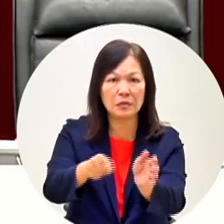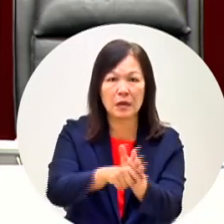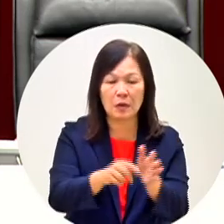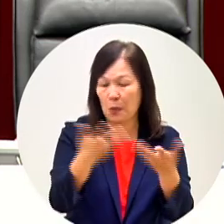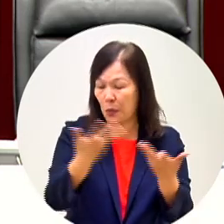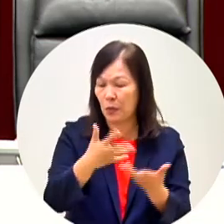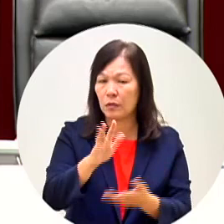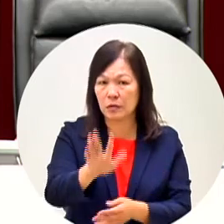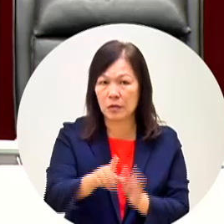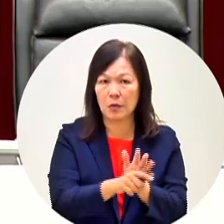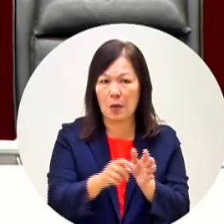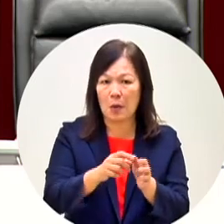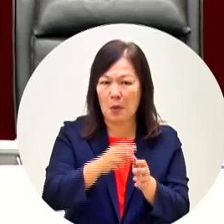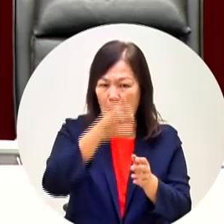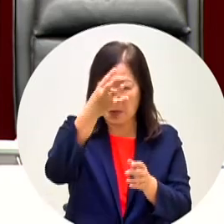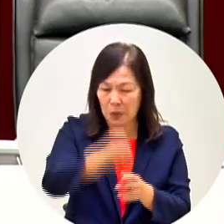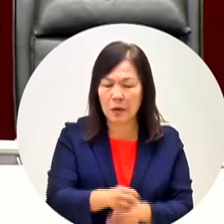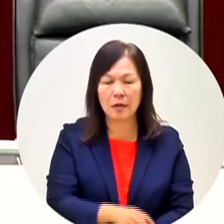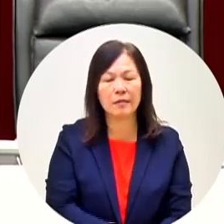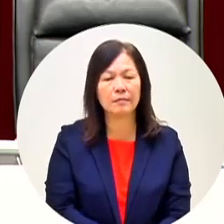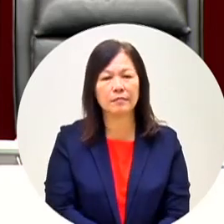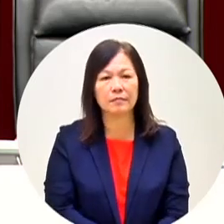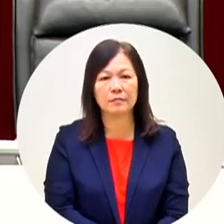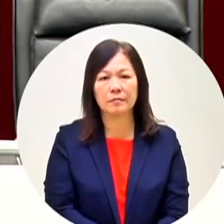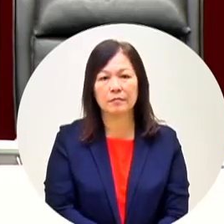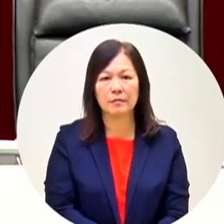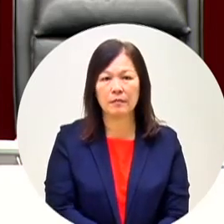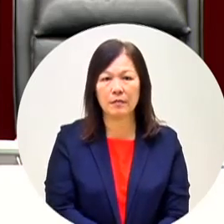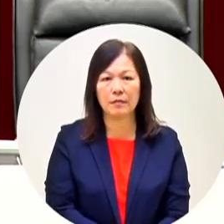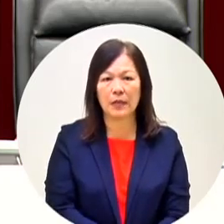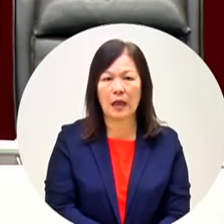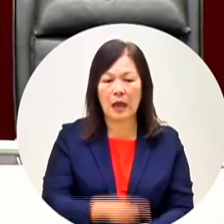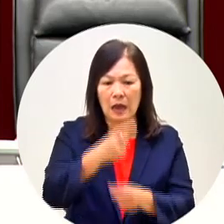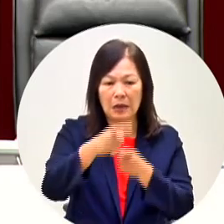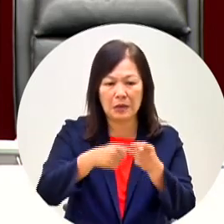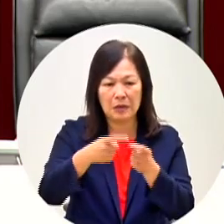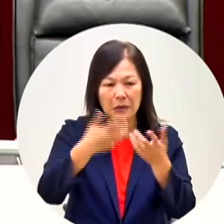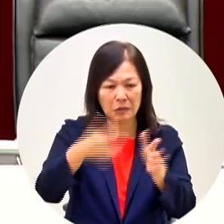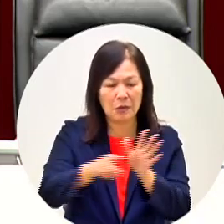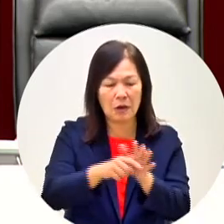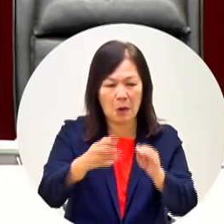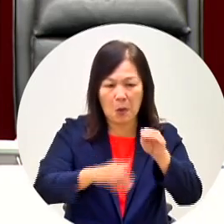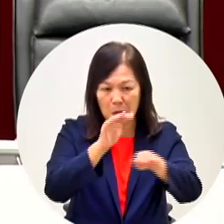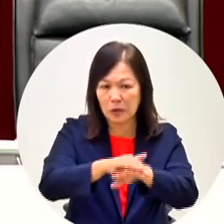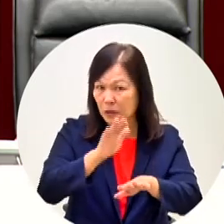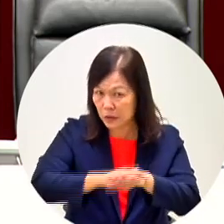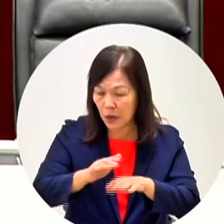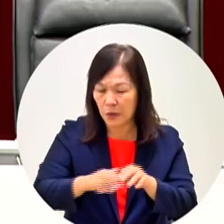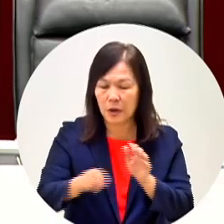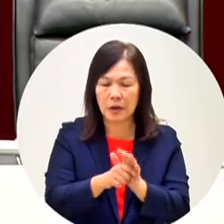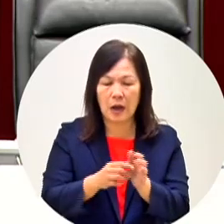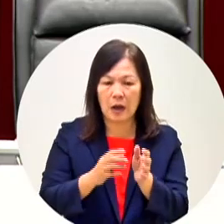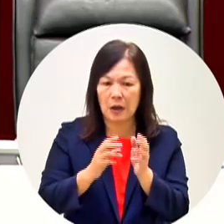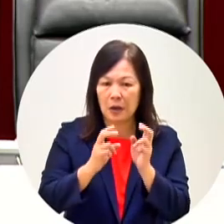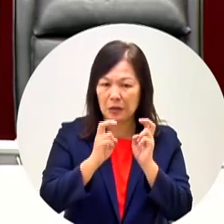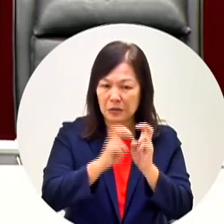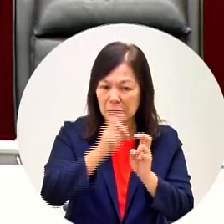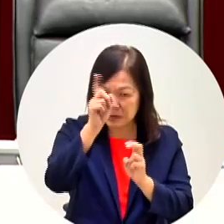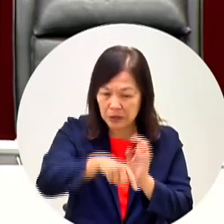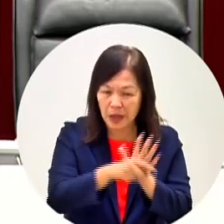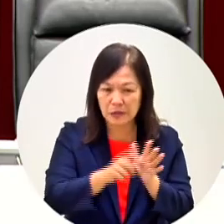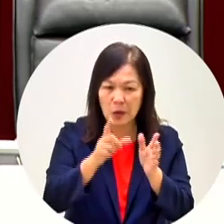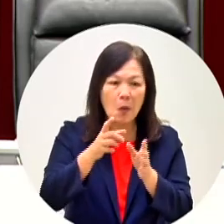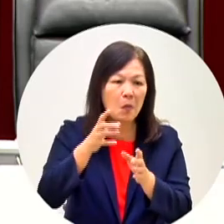话。过年外口会完工，啊！你车这已经即摆几落个月啊？啊，这敢有啥物？敢有符合无逻